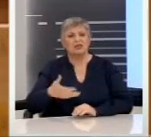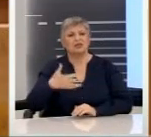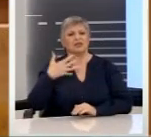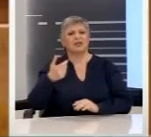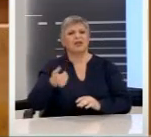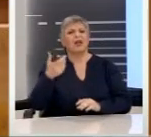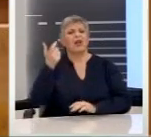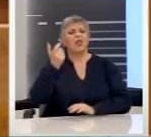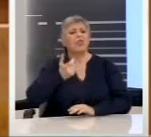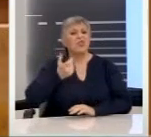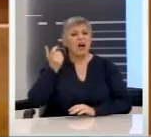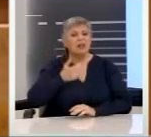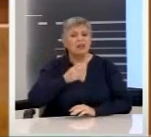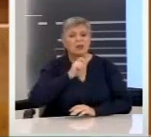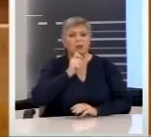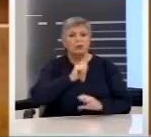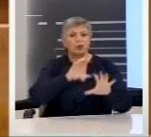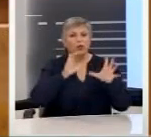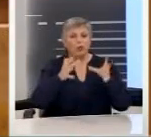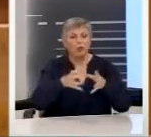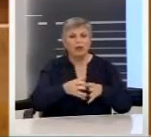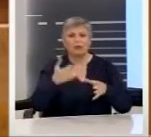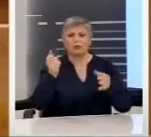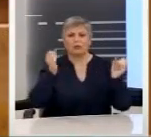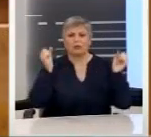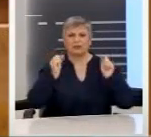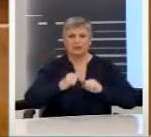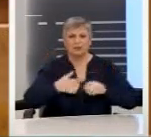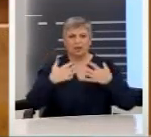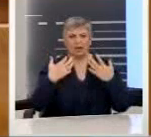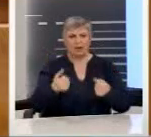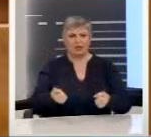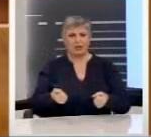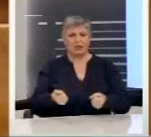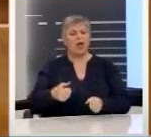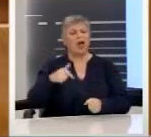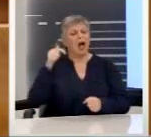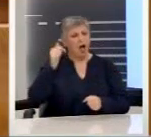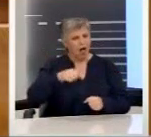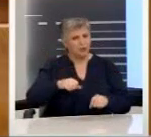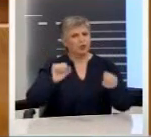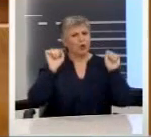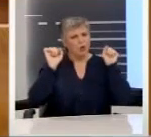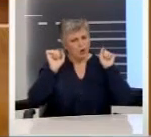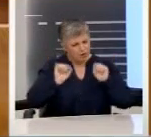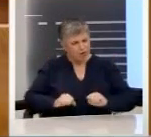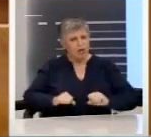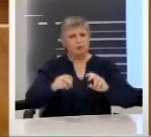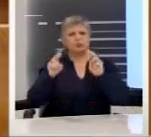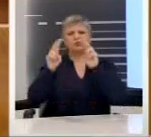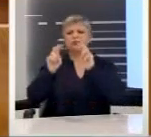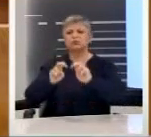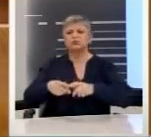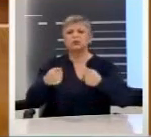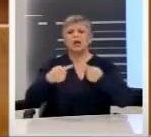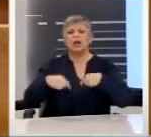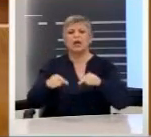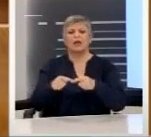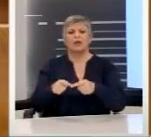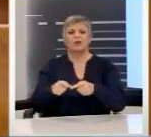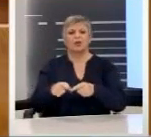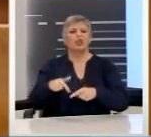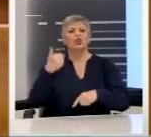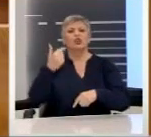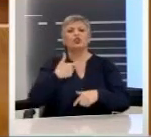των κομμάτων. Αυτό είναι ένα φαινόμενο που αφορά την παθογένεια του πολιτικού συστήματος και είναι αρμόδια η Επιτροπή να αποφασίσει τι θα τέτοιων επιτροπών. Εδώ τι θα συστήσουμε,